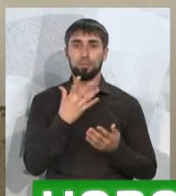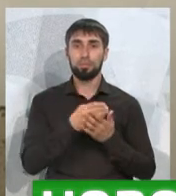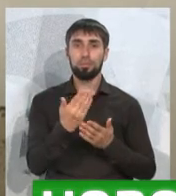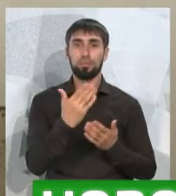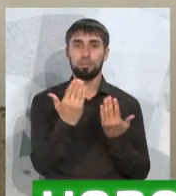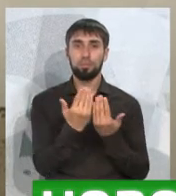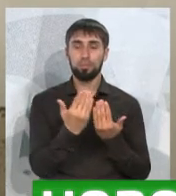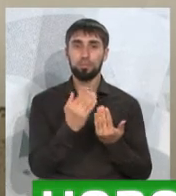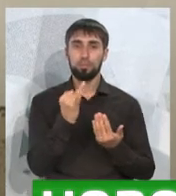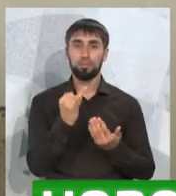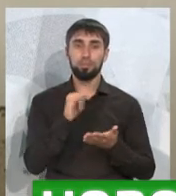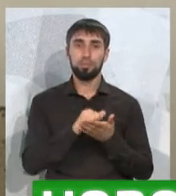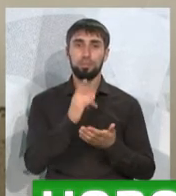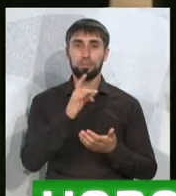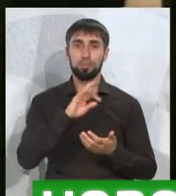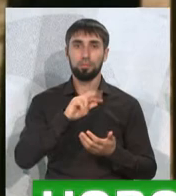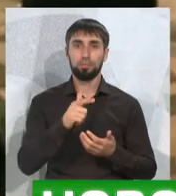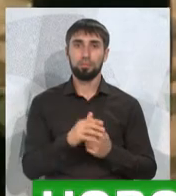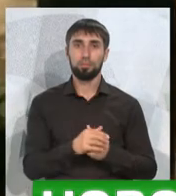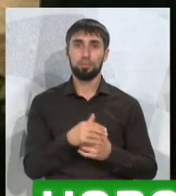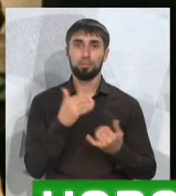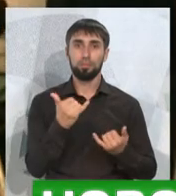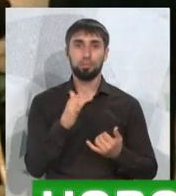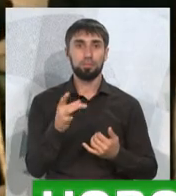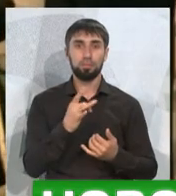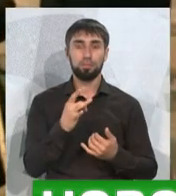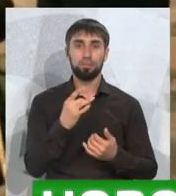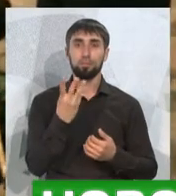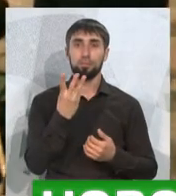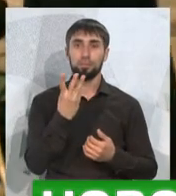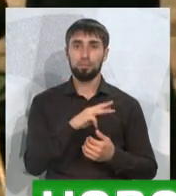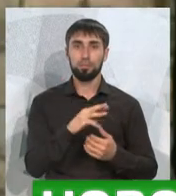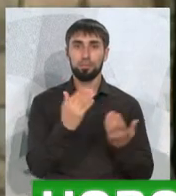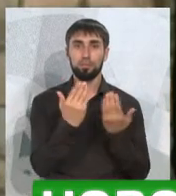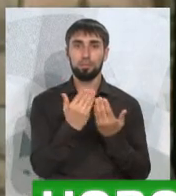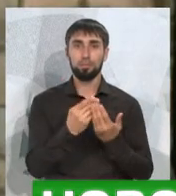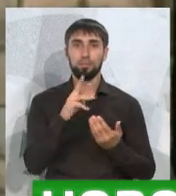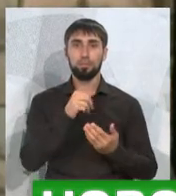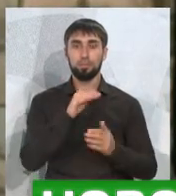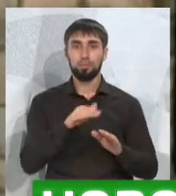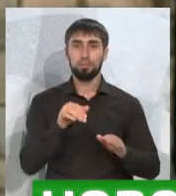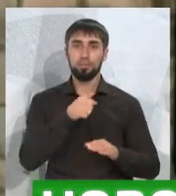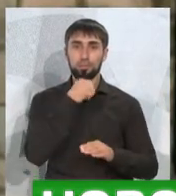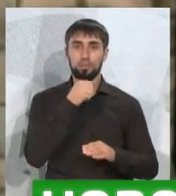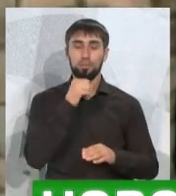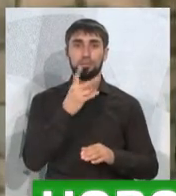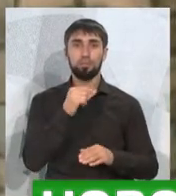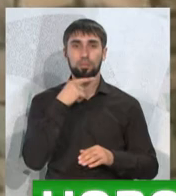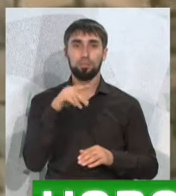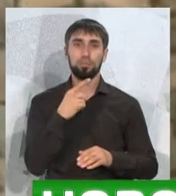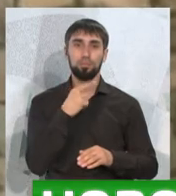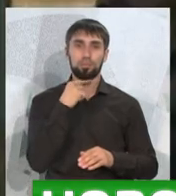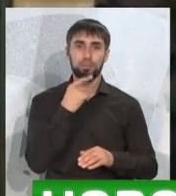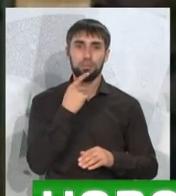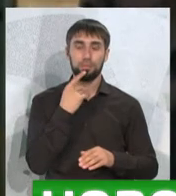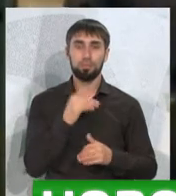и ставили роли наши актеры. Сегодня в республике целых 3 театра для детей и взрослых на русском, ингушском языках.